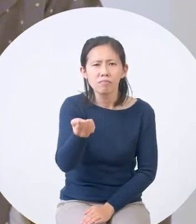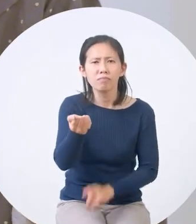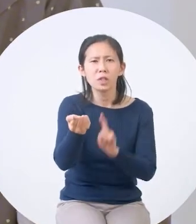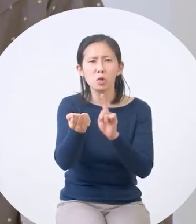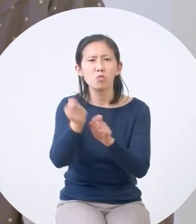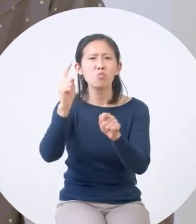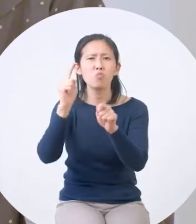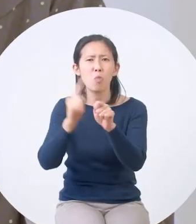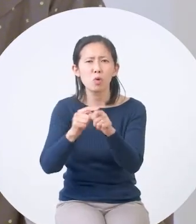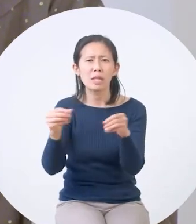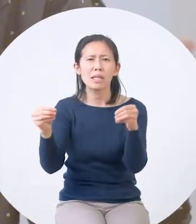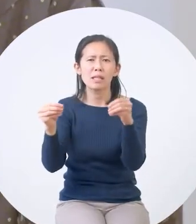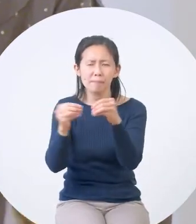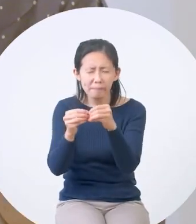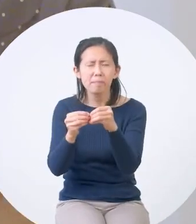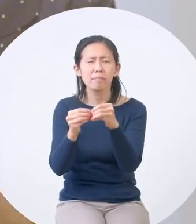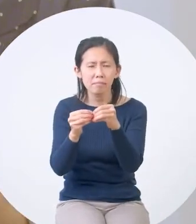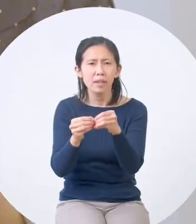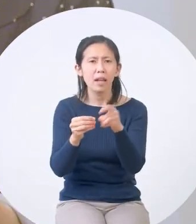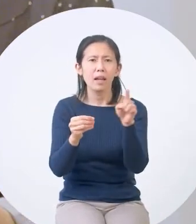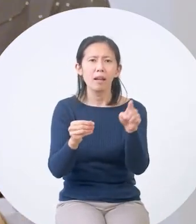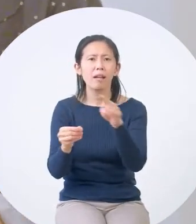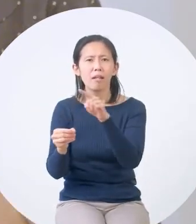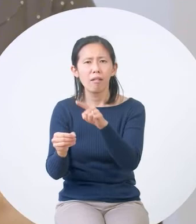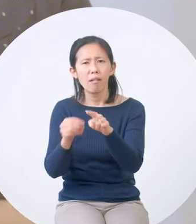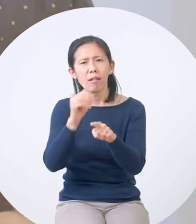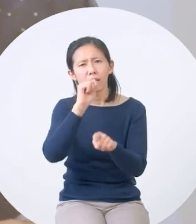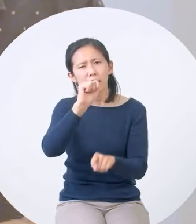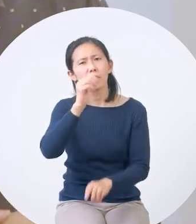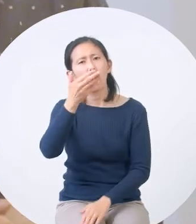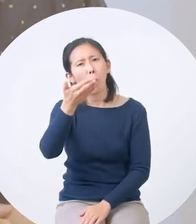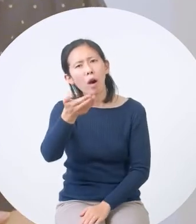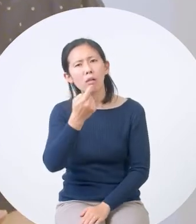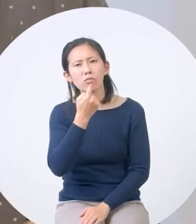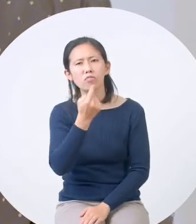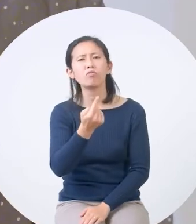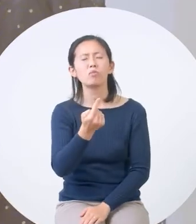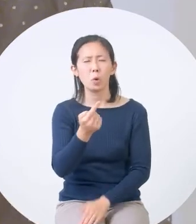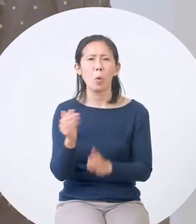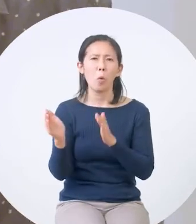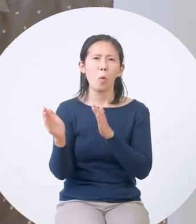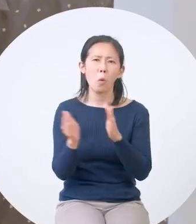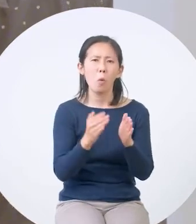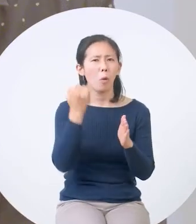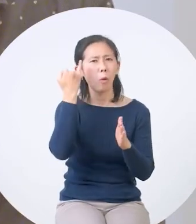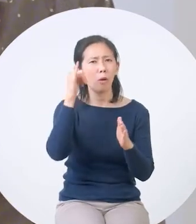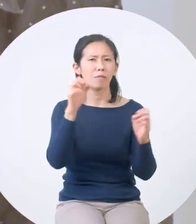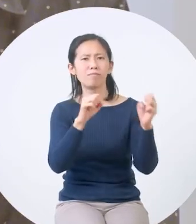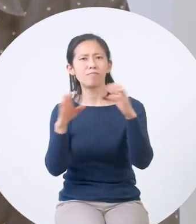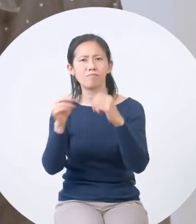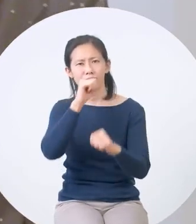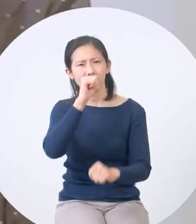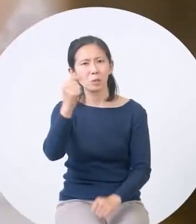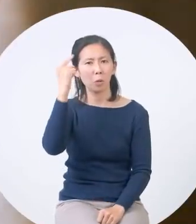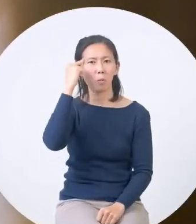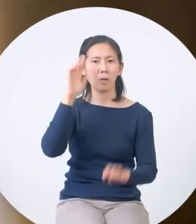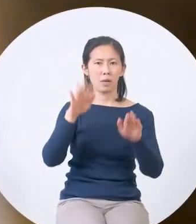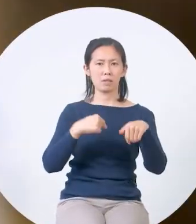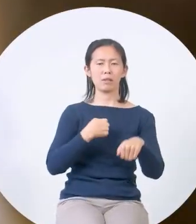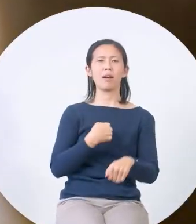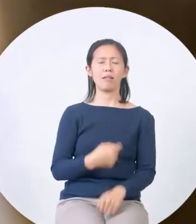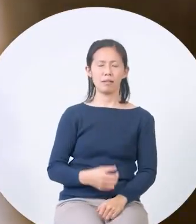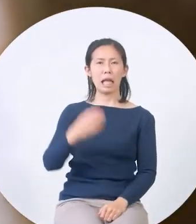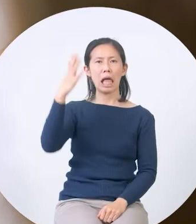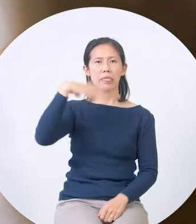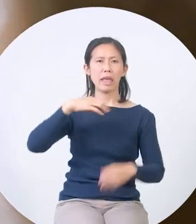このどっちを採用した方が得策なのかを整理した方が良さそうだなと思いました。 電動